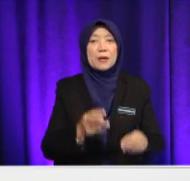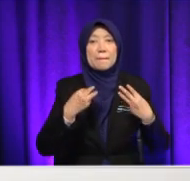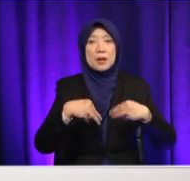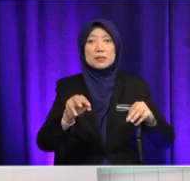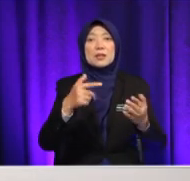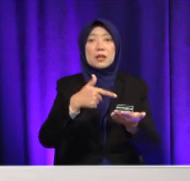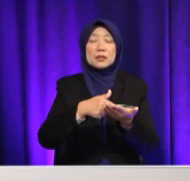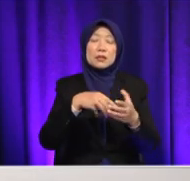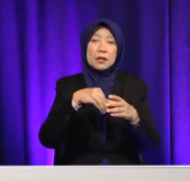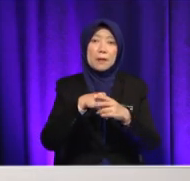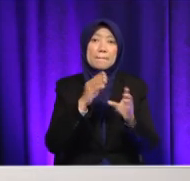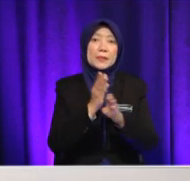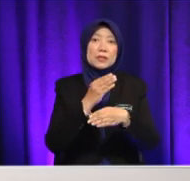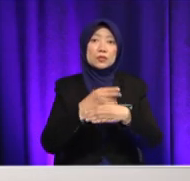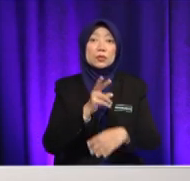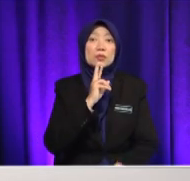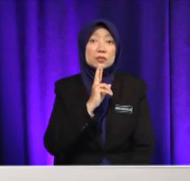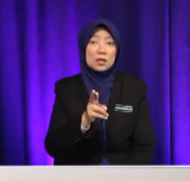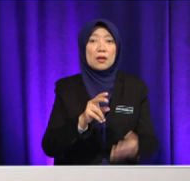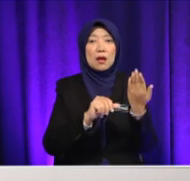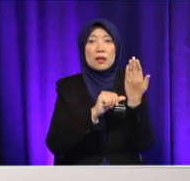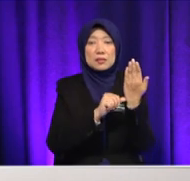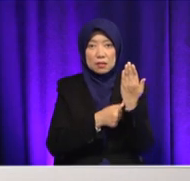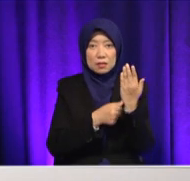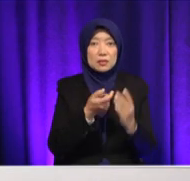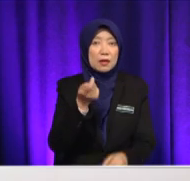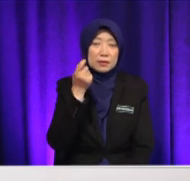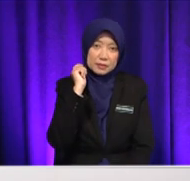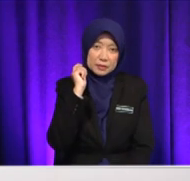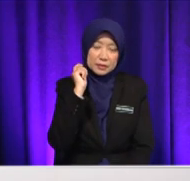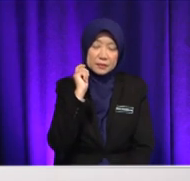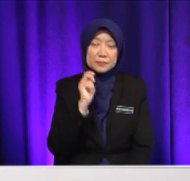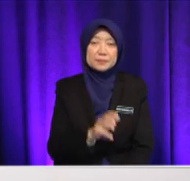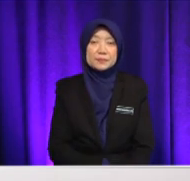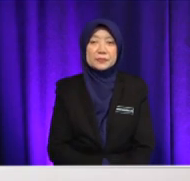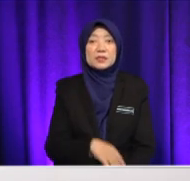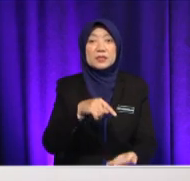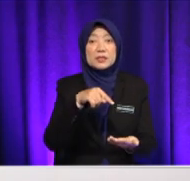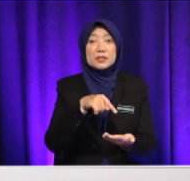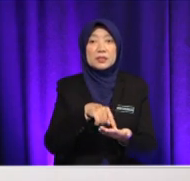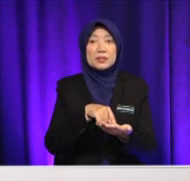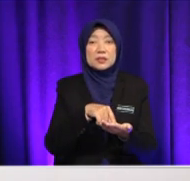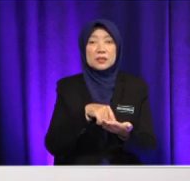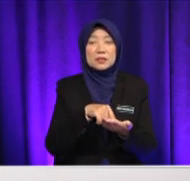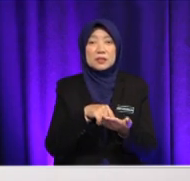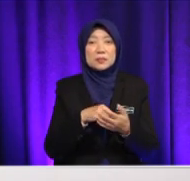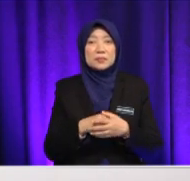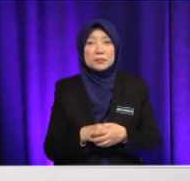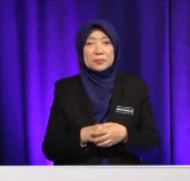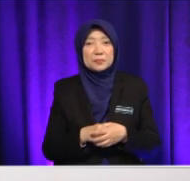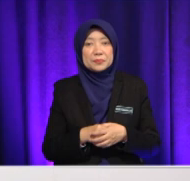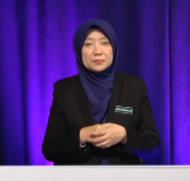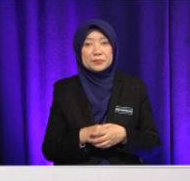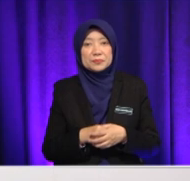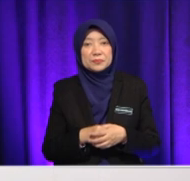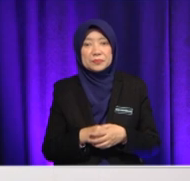Dalam bentuk cecair asal daripada asal tadi. Okey. Dan ini pula yang masih dalam nak kena kecau. Kacau pun boleh. Kacau juga, Ego.